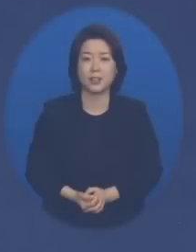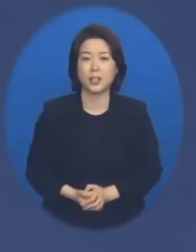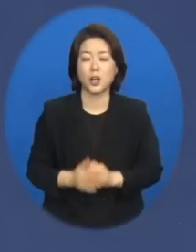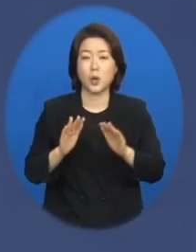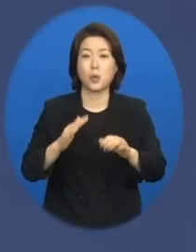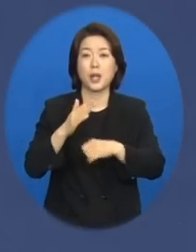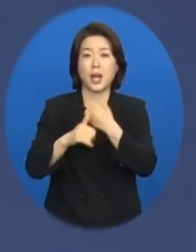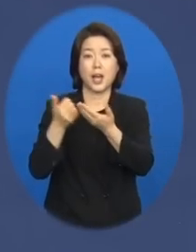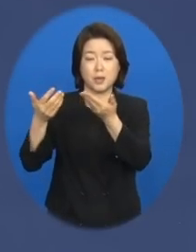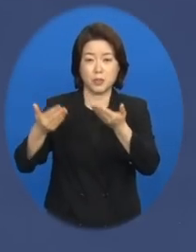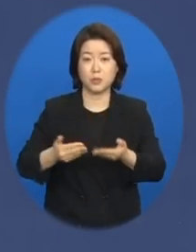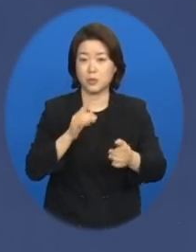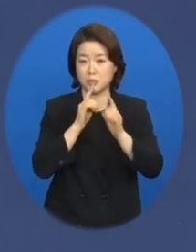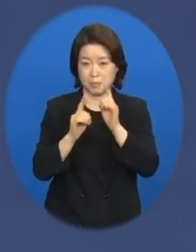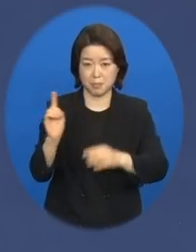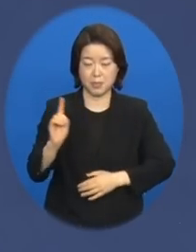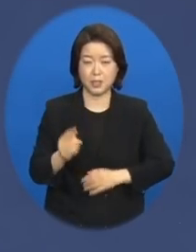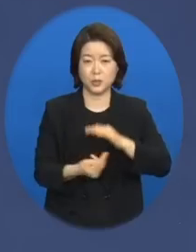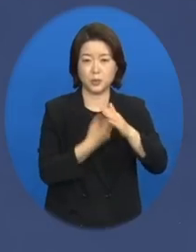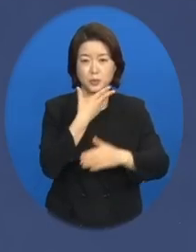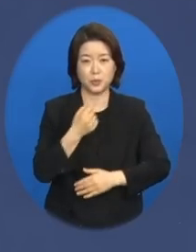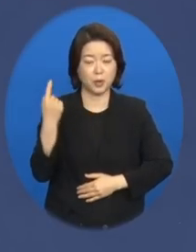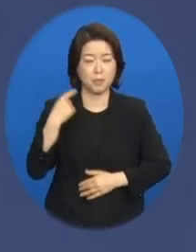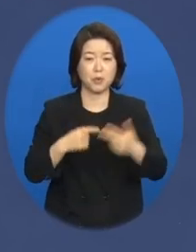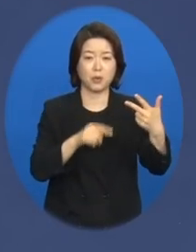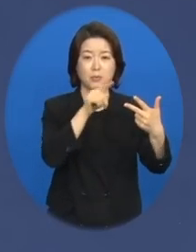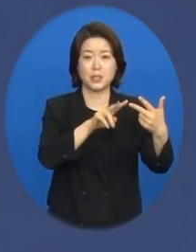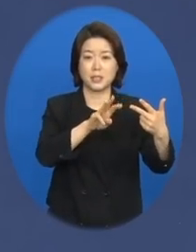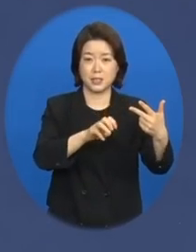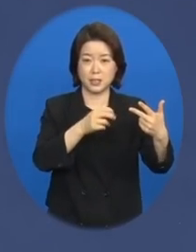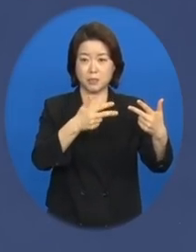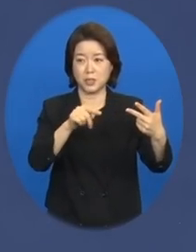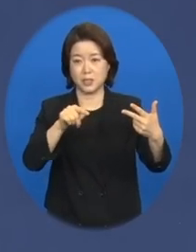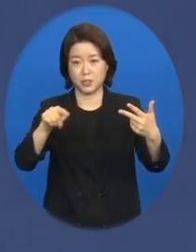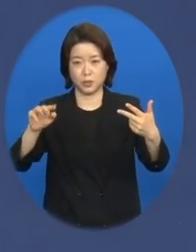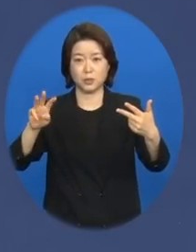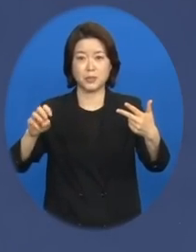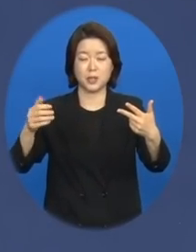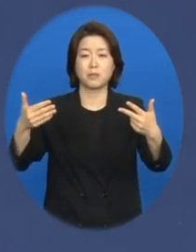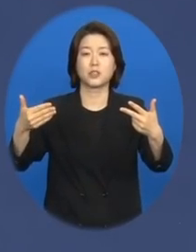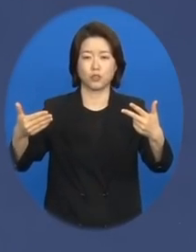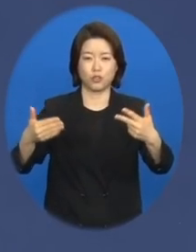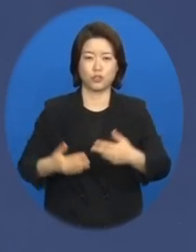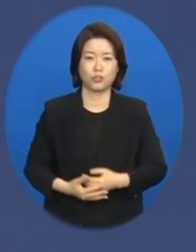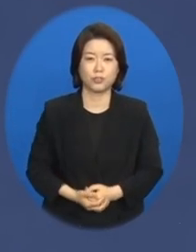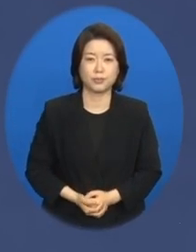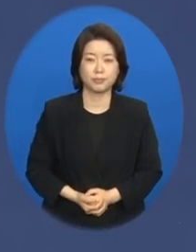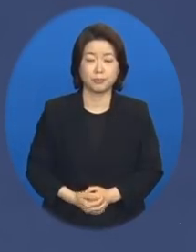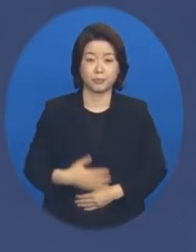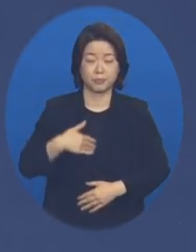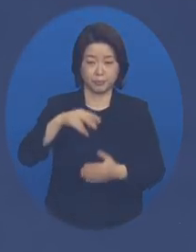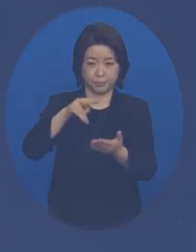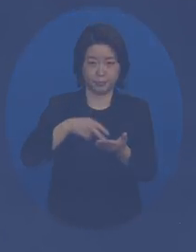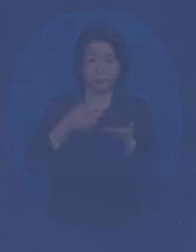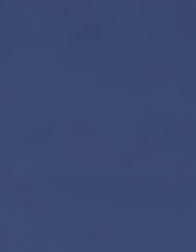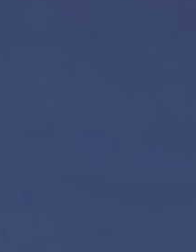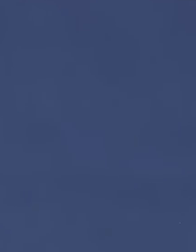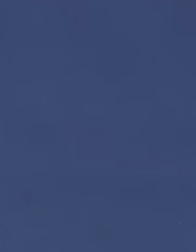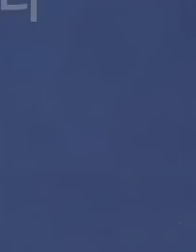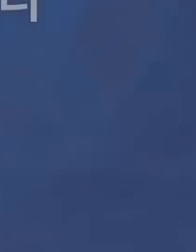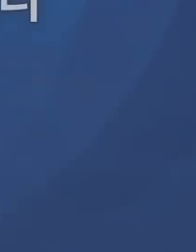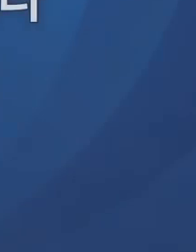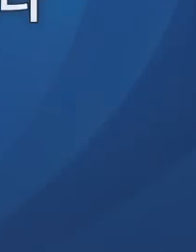오늘 하나님께서 우리에게 주신 말씀은 요한복음 7장 37절부터 39절까지의 말씀입니다. 제가 봉독해 드리도록